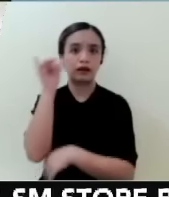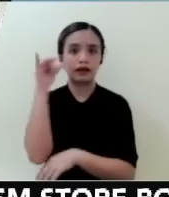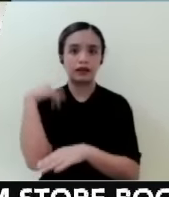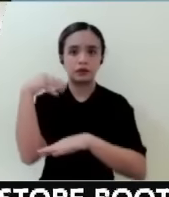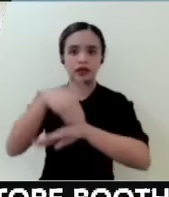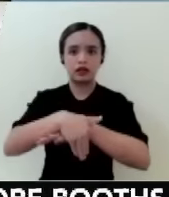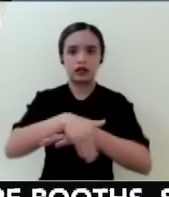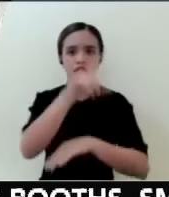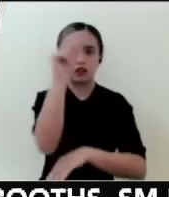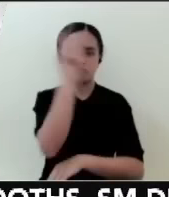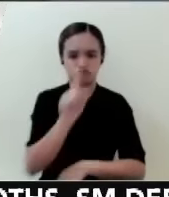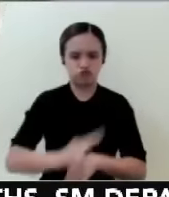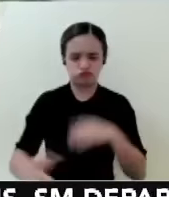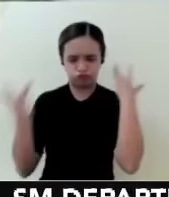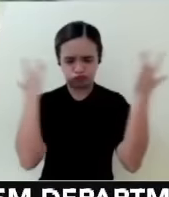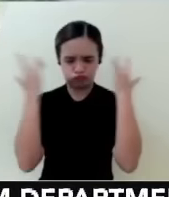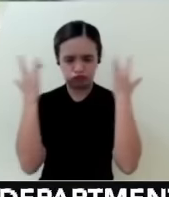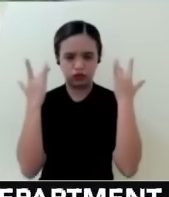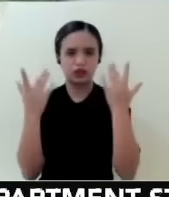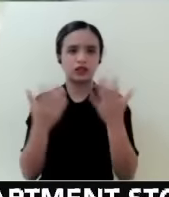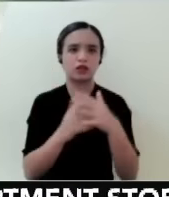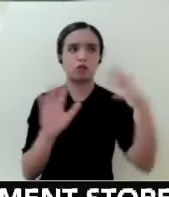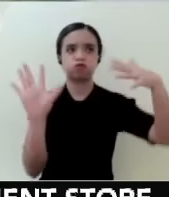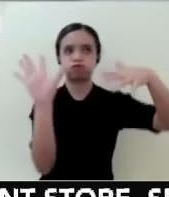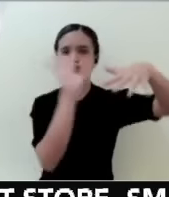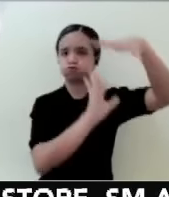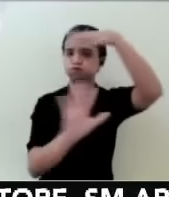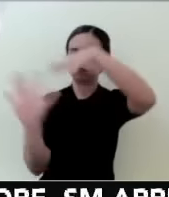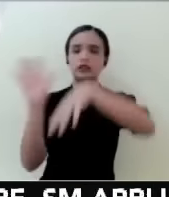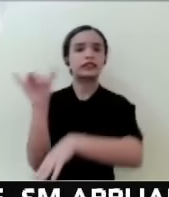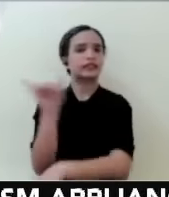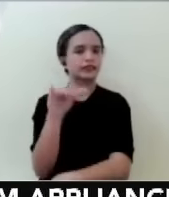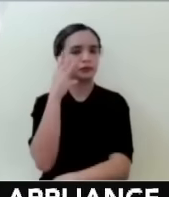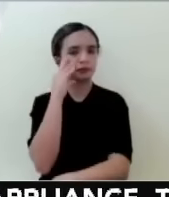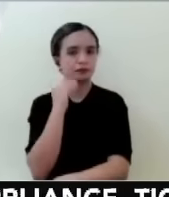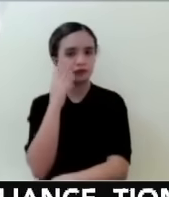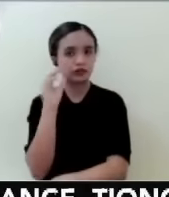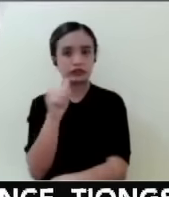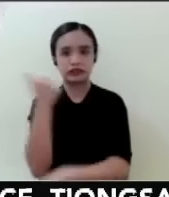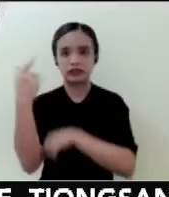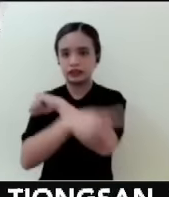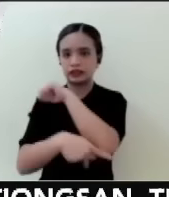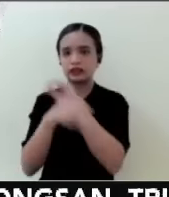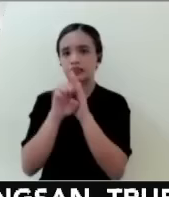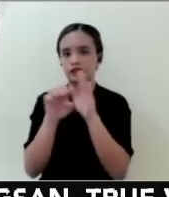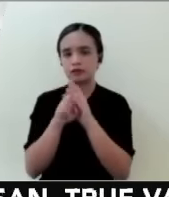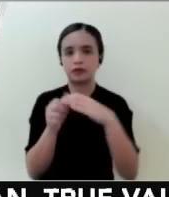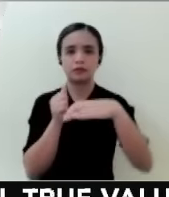sa makapal na ulap. Ganyan din ang naranasan sa ilang probinsya gaya sa Malibkong, Abra.